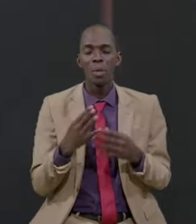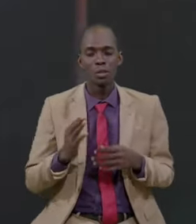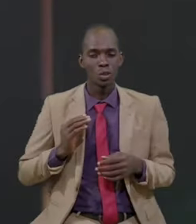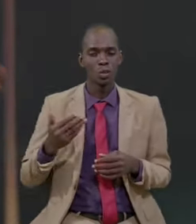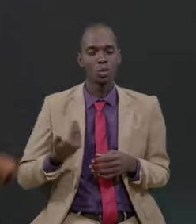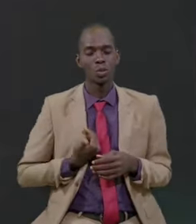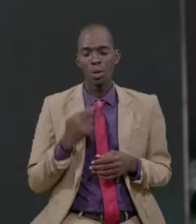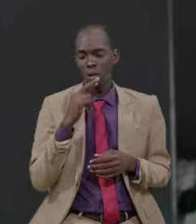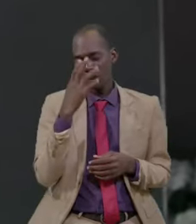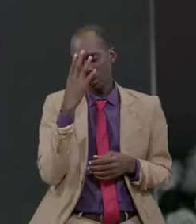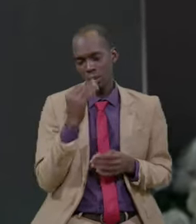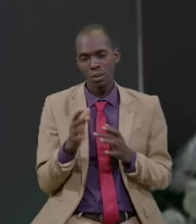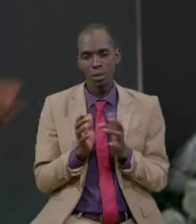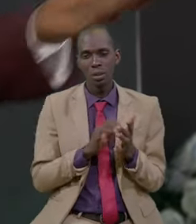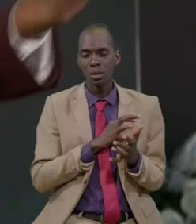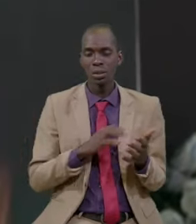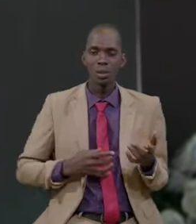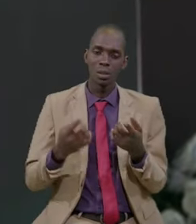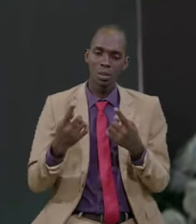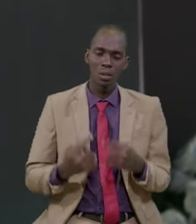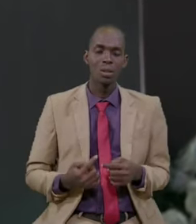venu. Après avoir prié